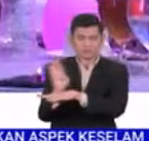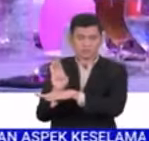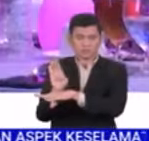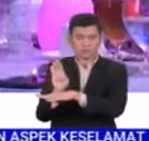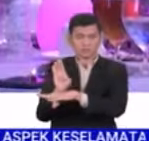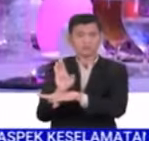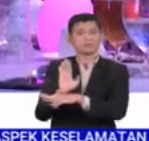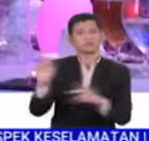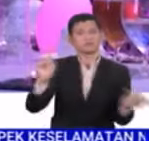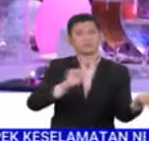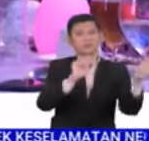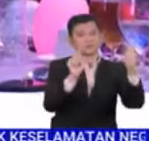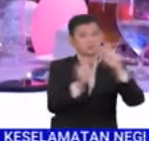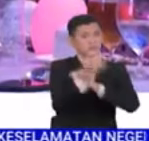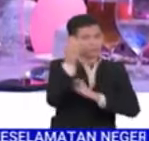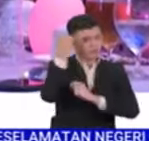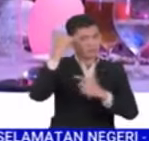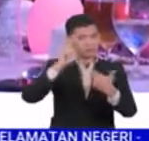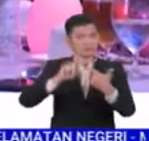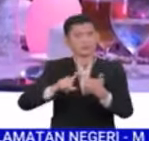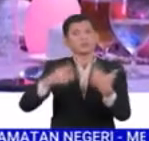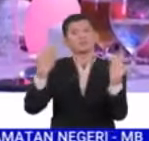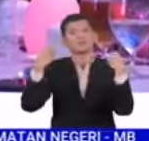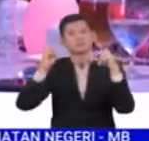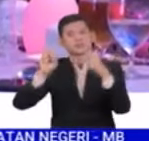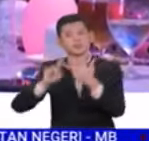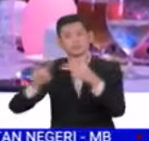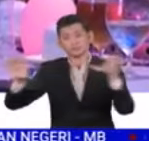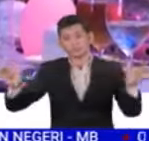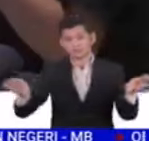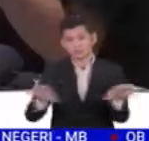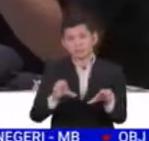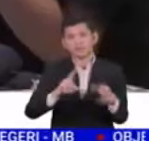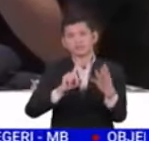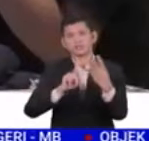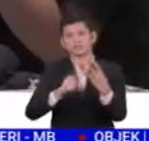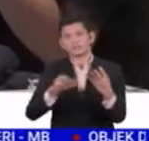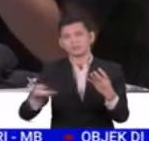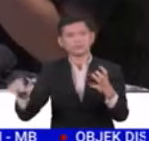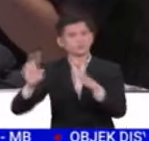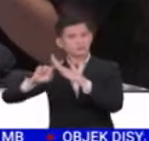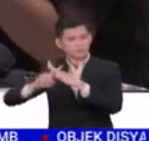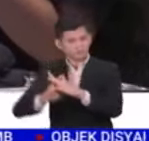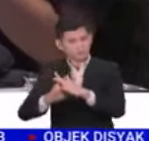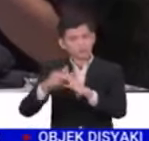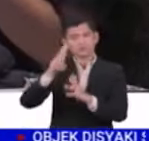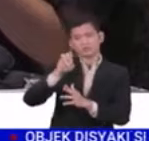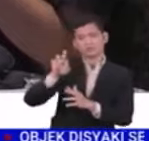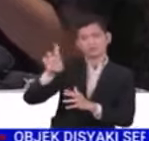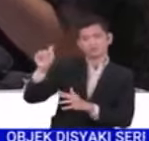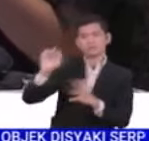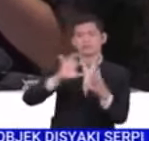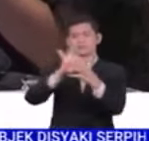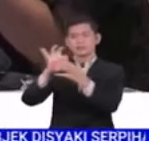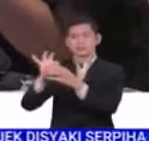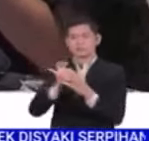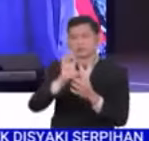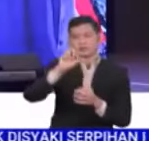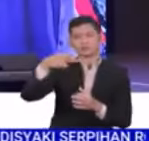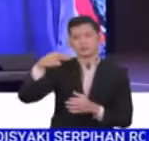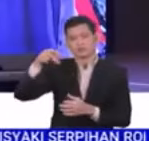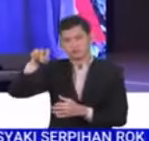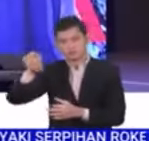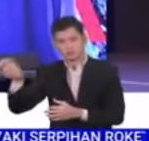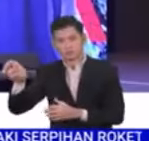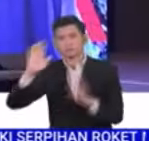merangkumi transformasi pemasaran pembuatan dan keep permulaan marah juga telah menjalin kerjasama dengan shopee Malaysia